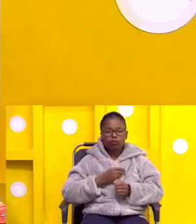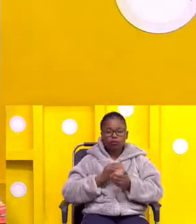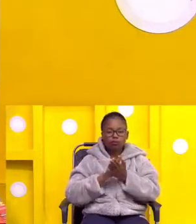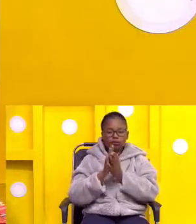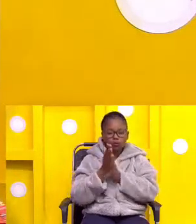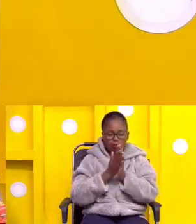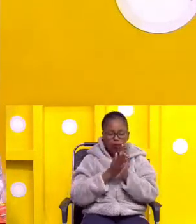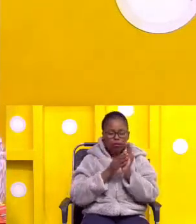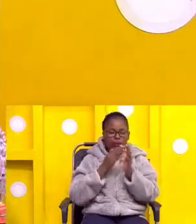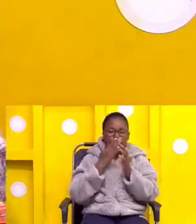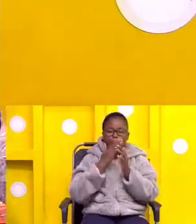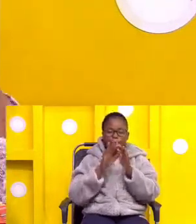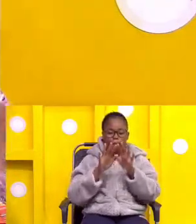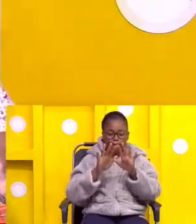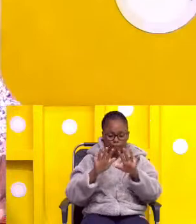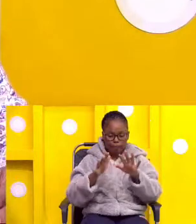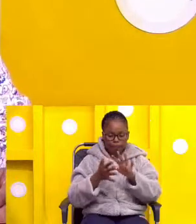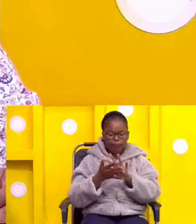maguta. We,